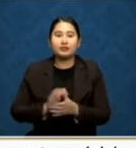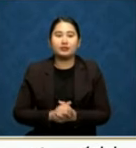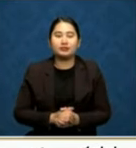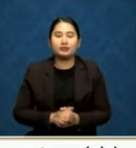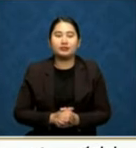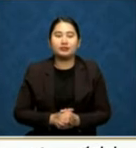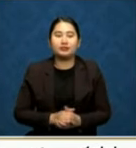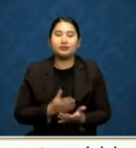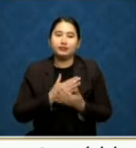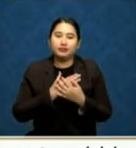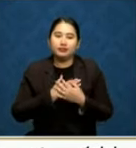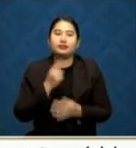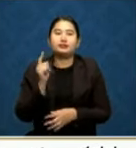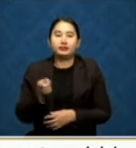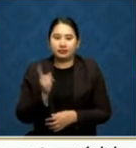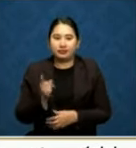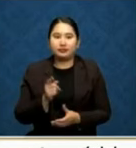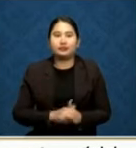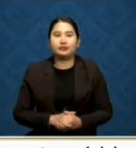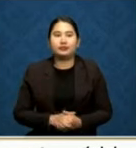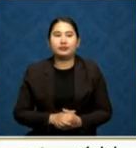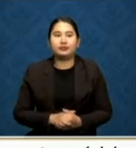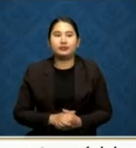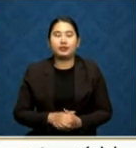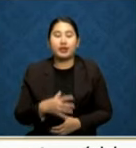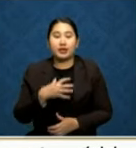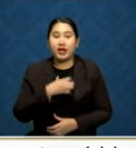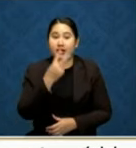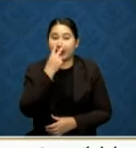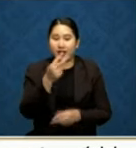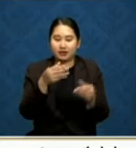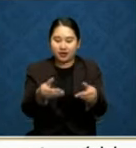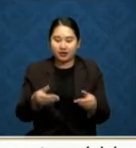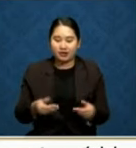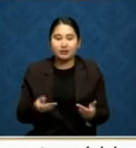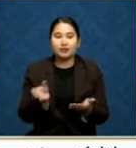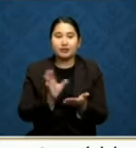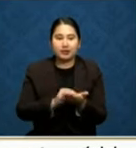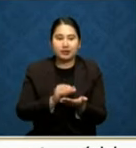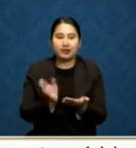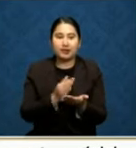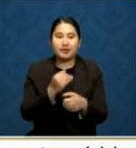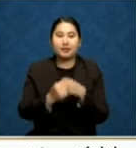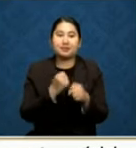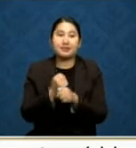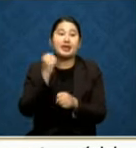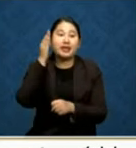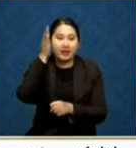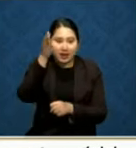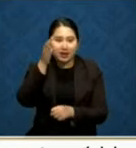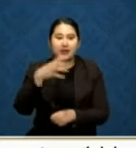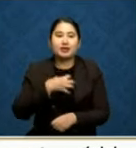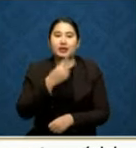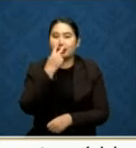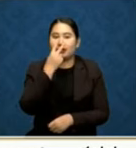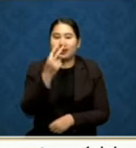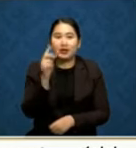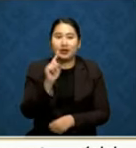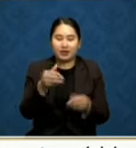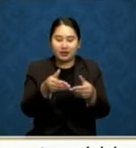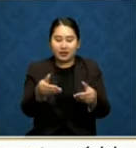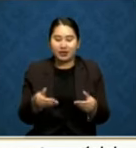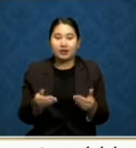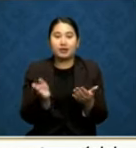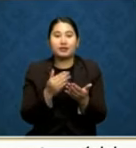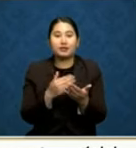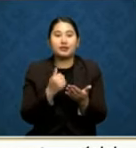ด้ความรักจริงๆสิงที่ผมอยากจะเหนในรายงานปี 6-7 ปีหน้าเล่มด